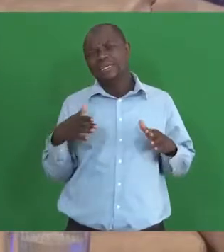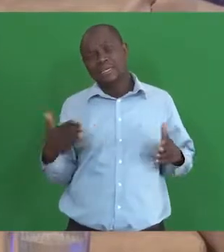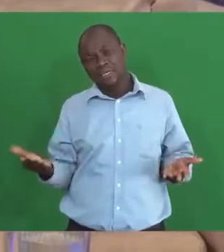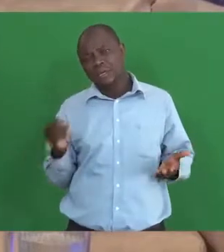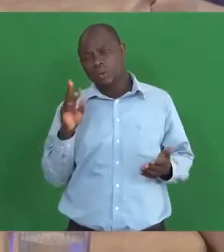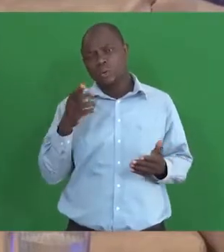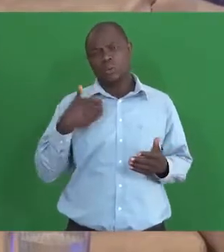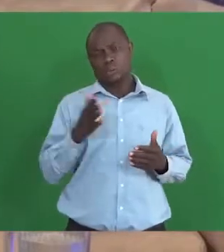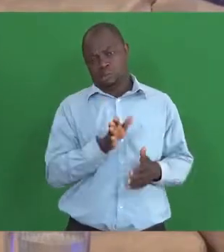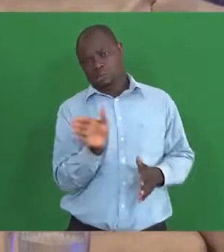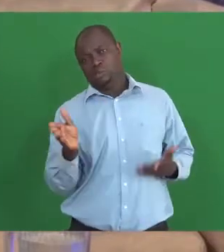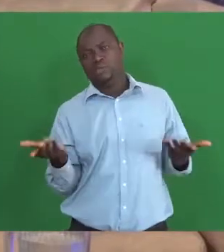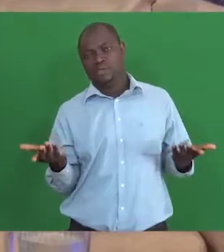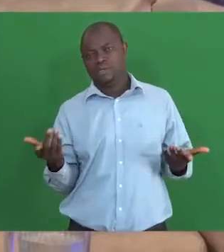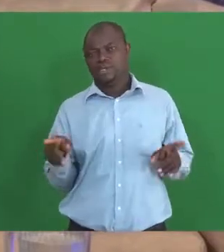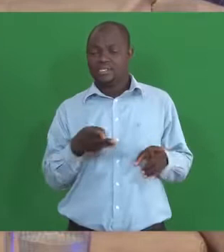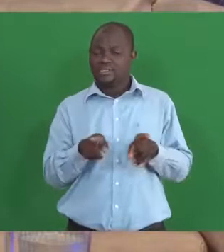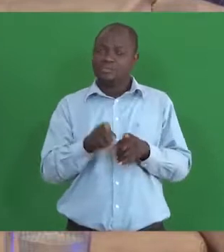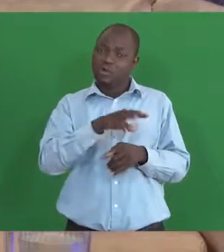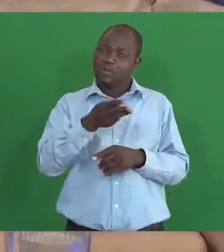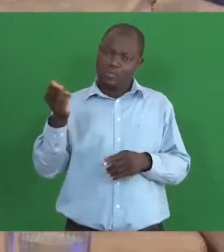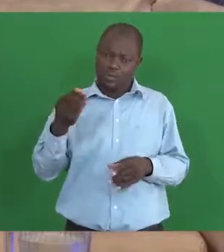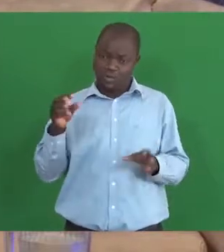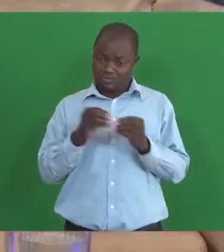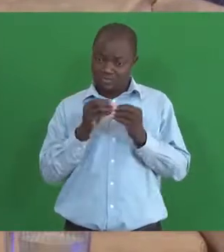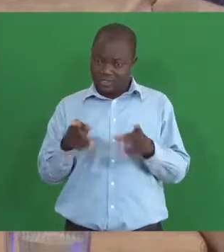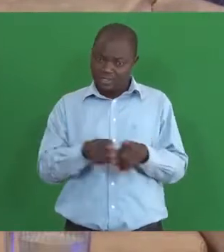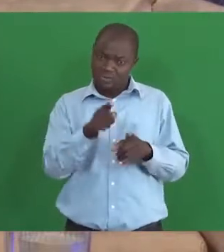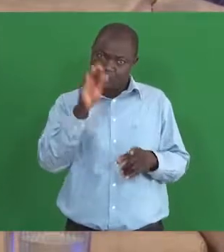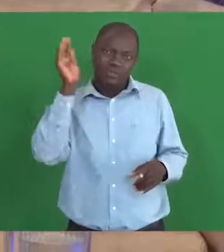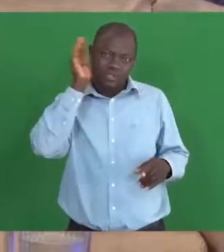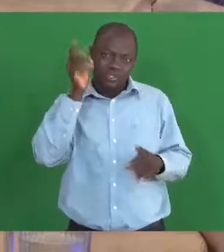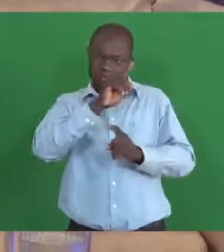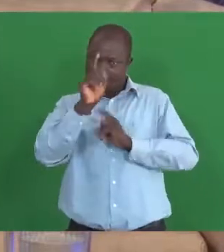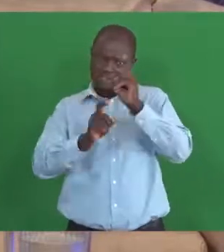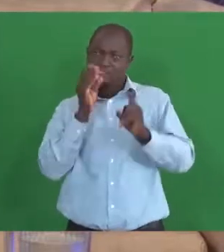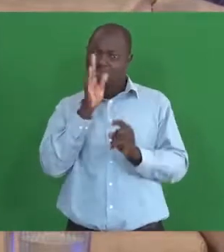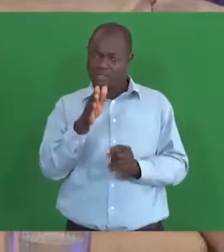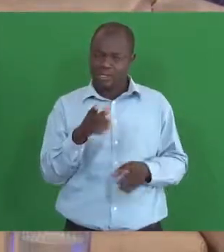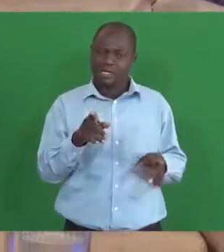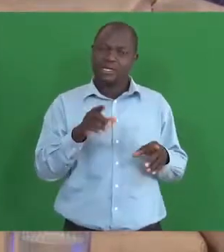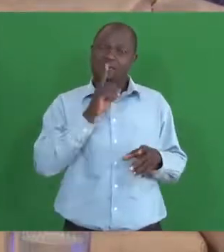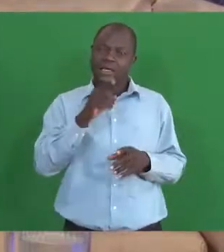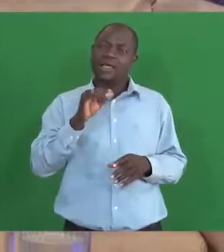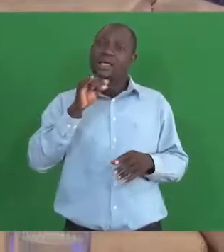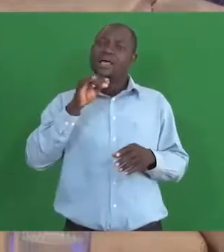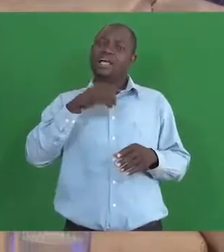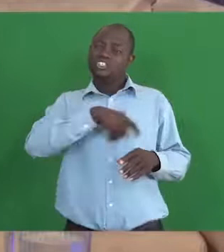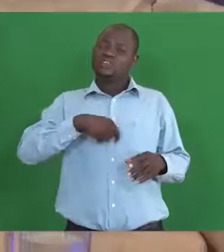kuti takutsaudzira. Vanga vachitandadzana nesu vamanzwa mubvunzo wauya. Mambo vari kuti kana mukarega kuteerera zvinodiwa